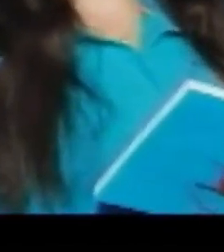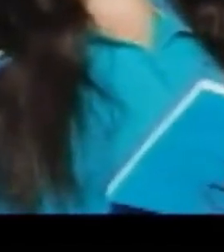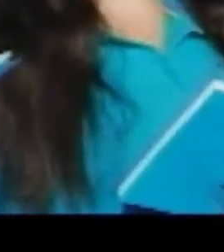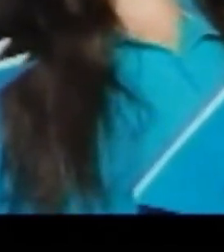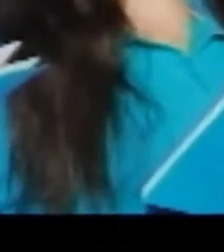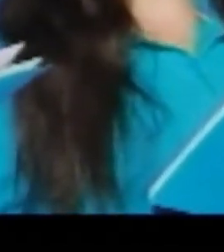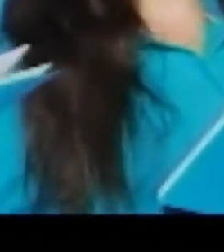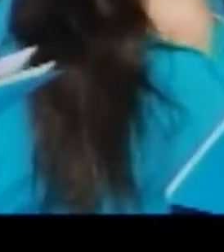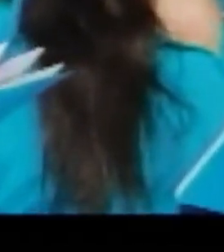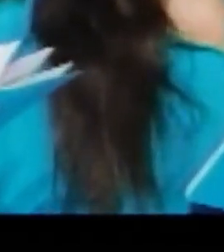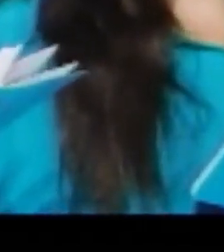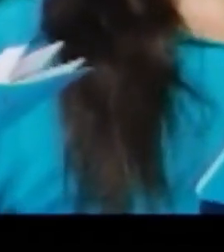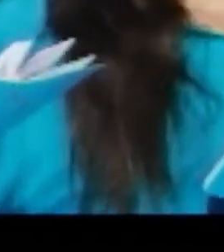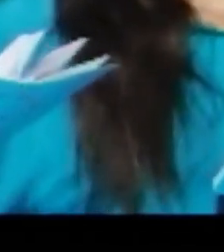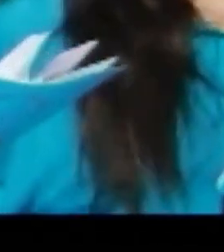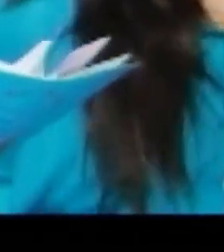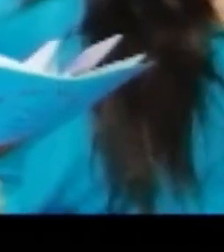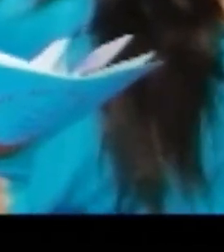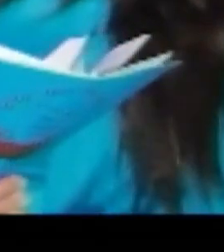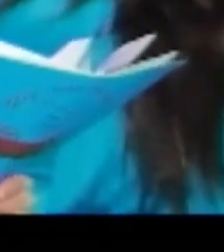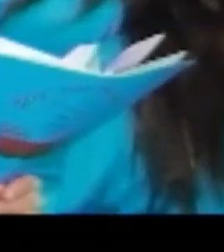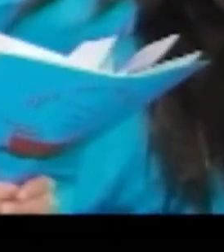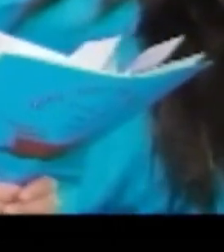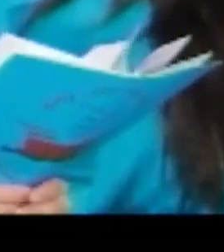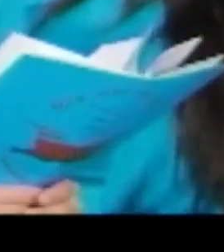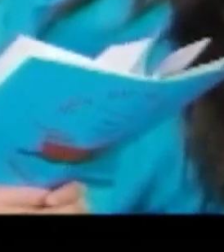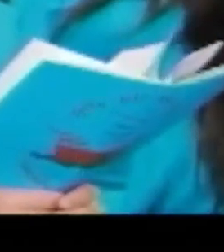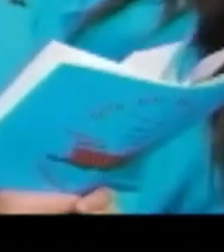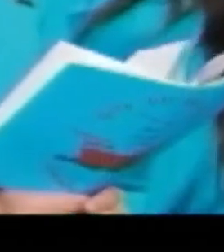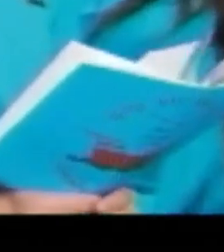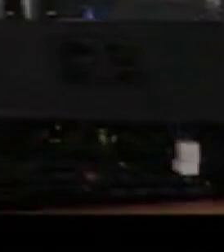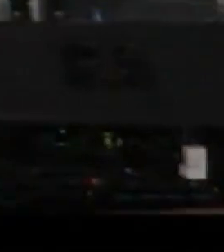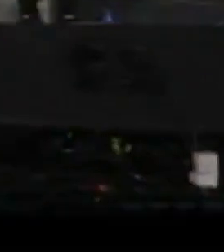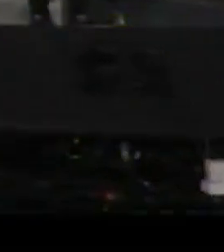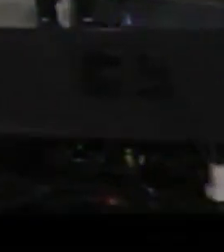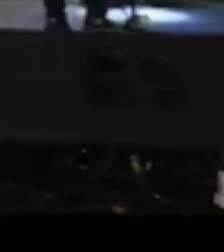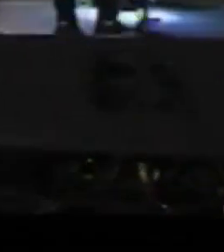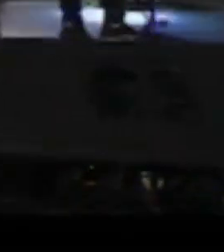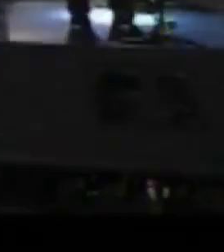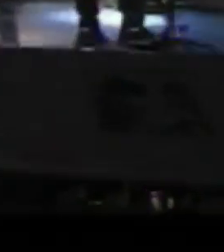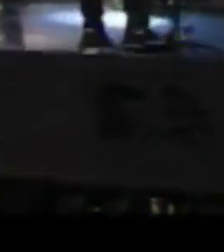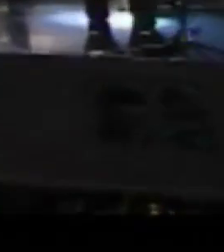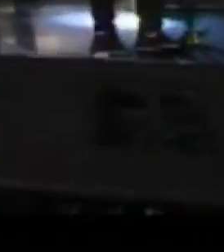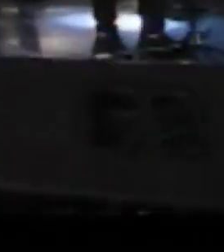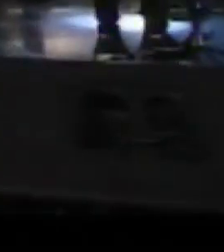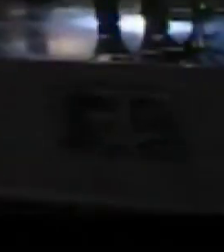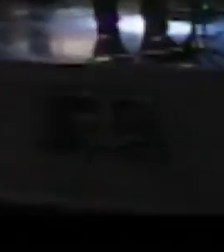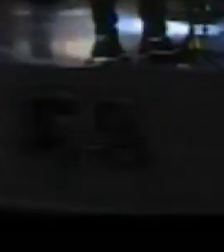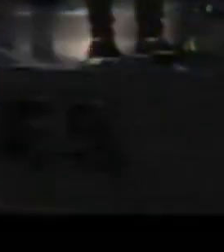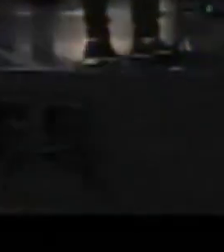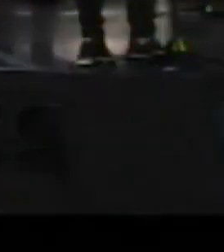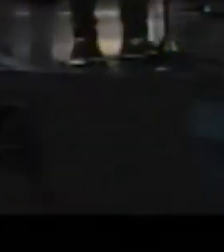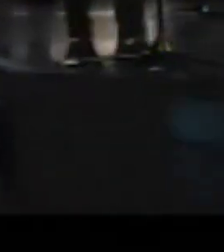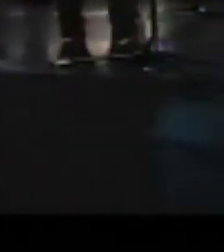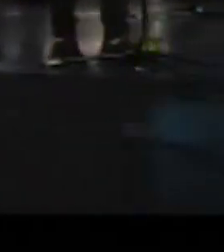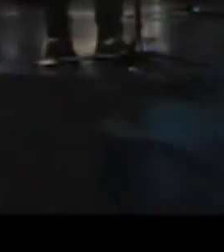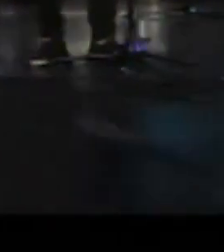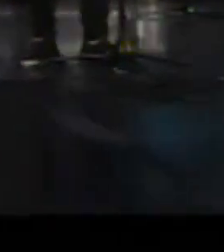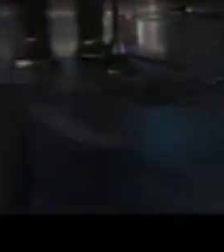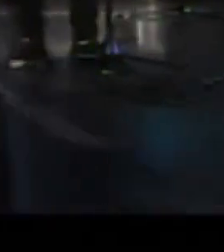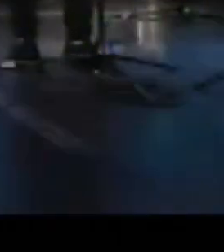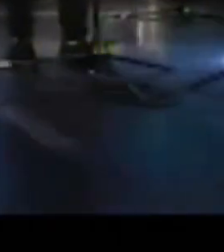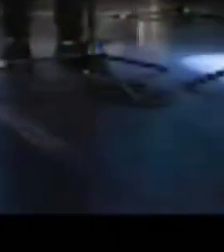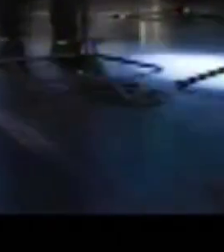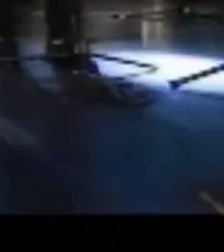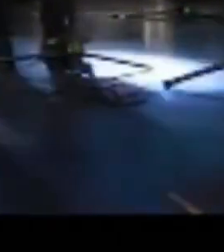فلتكون معنا امين لان هذا